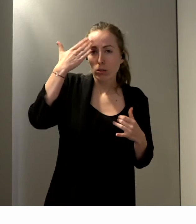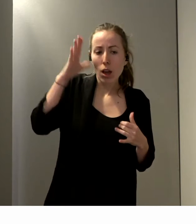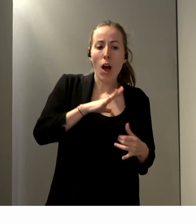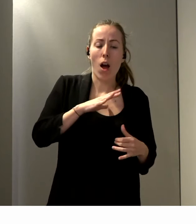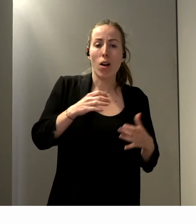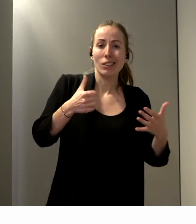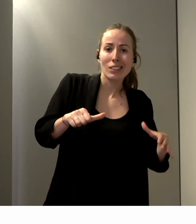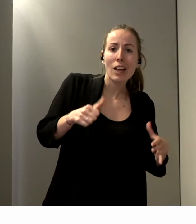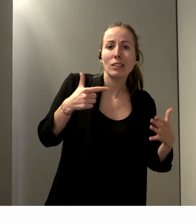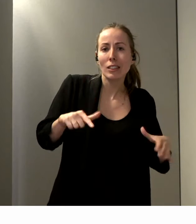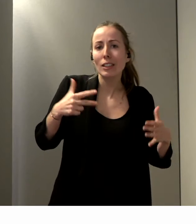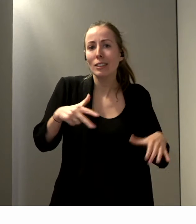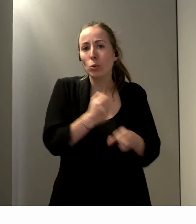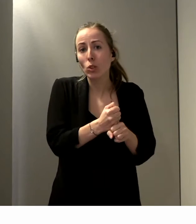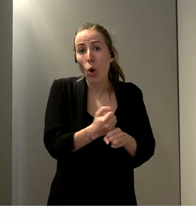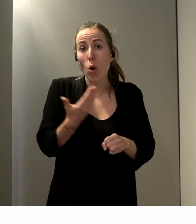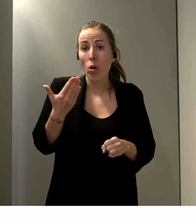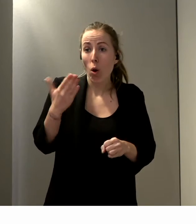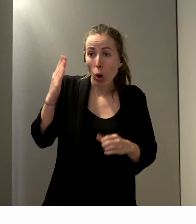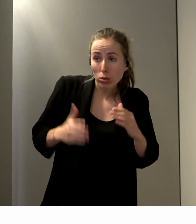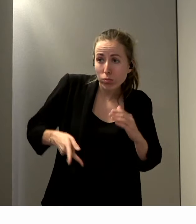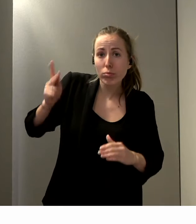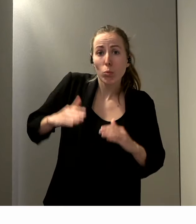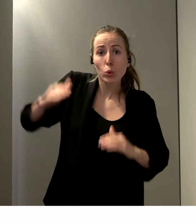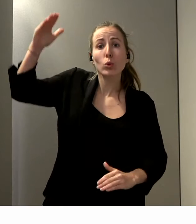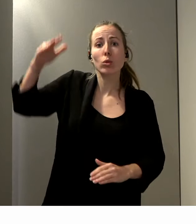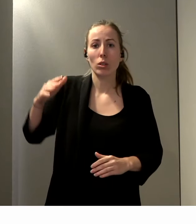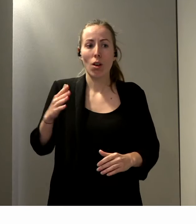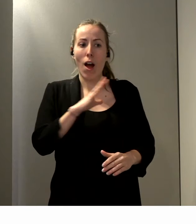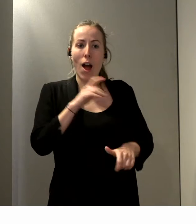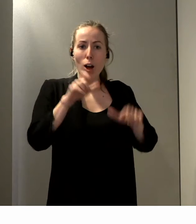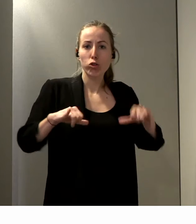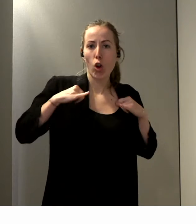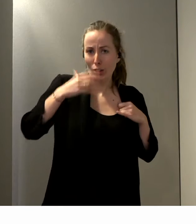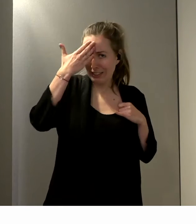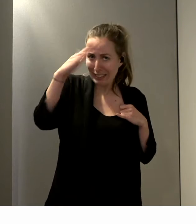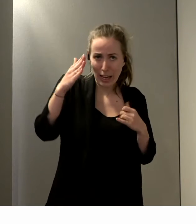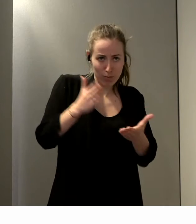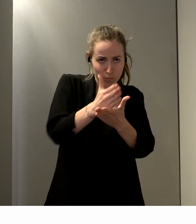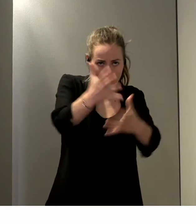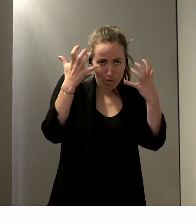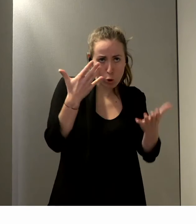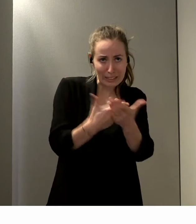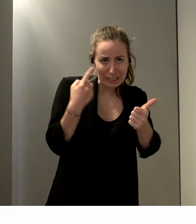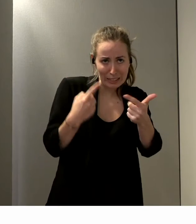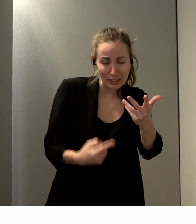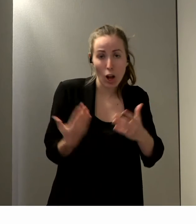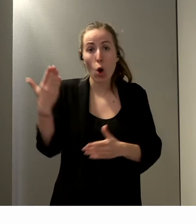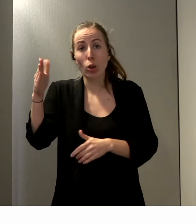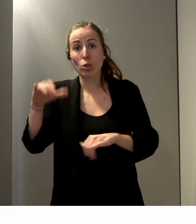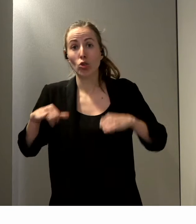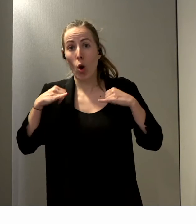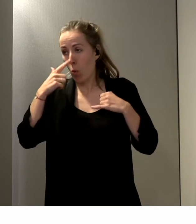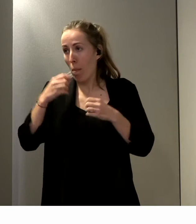17, 18 ans, d'autres sont plus avancés dans la vie, certains savent exactement ce qu'ils veulent faire, et puis certains sont un petit peu perdus, ou n'ont pas forcément eu l'occasion d'avoir des